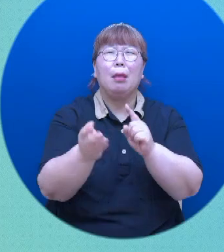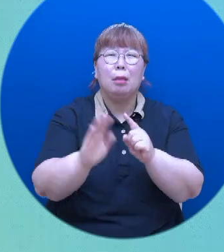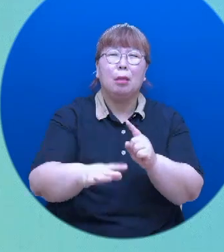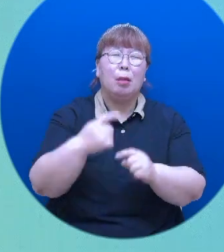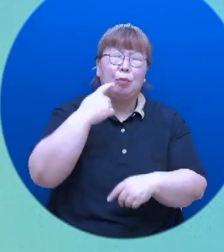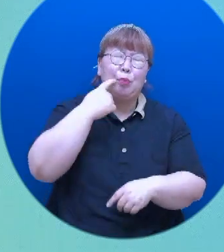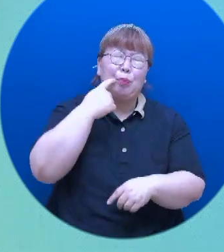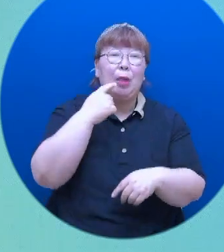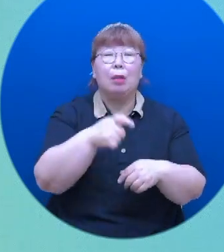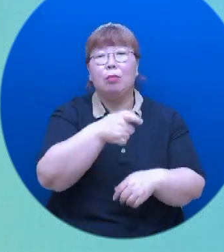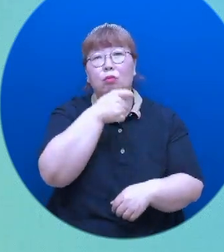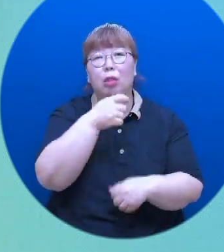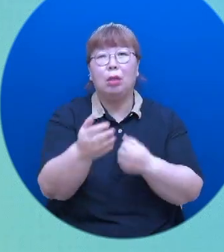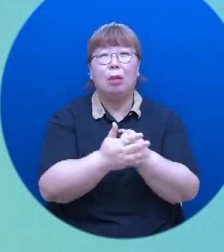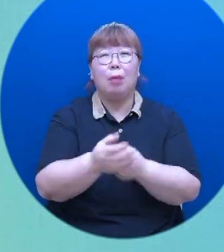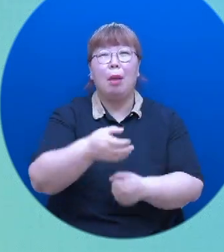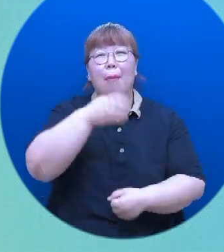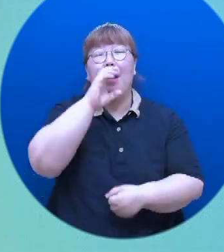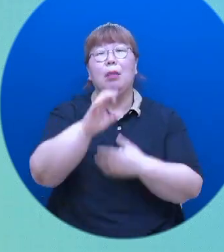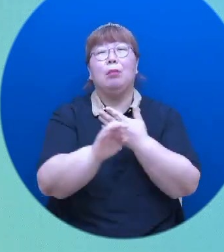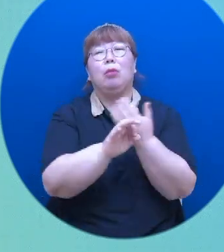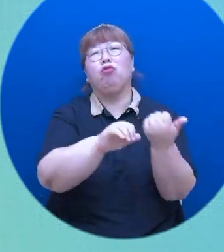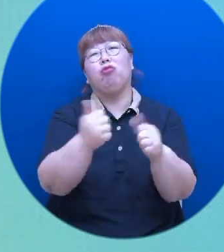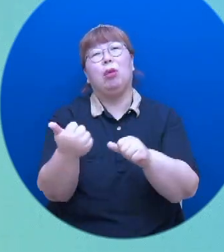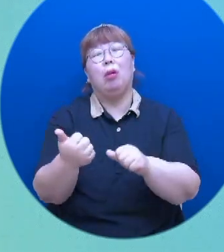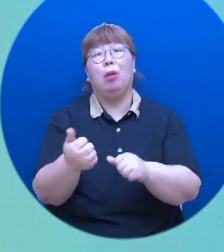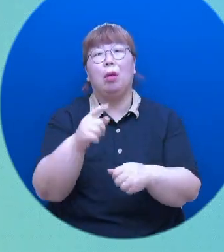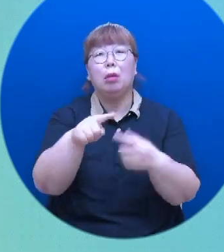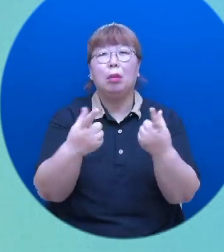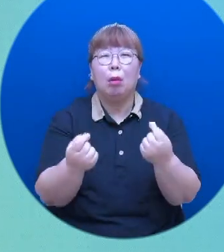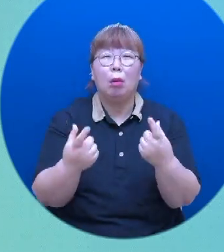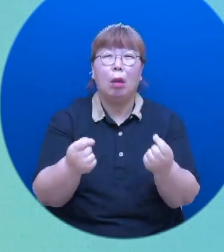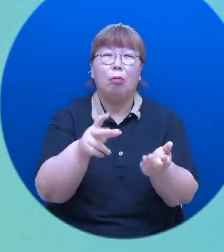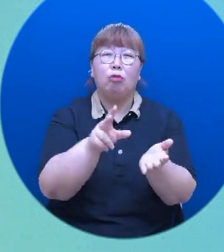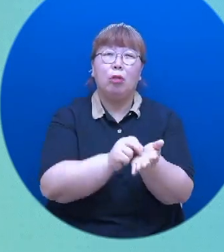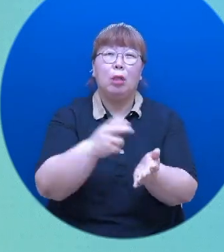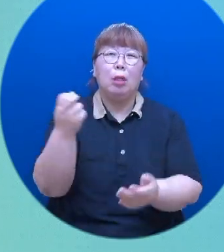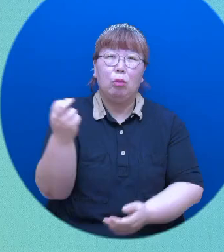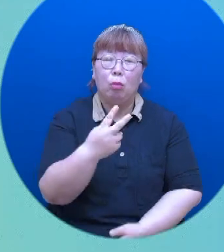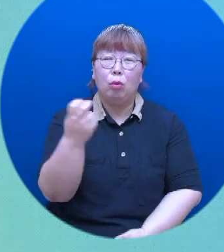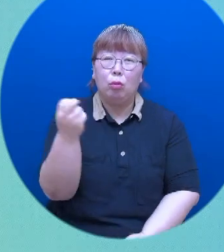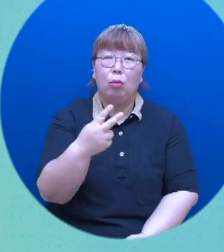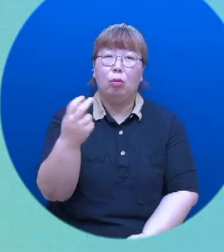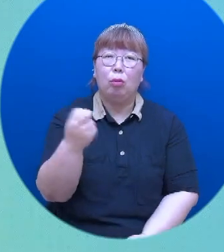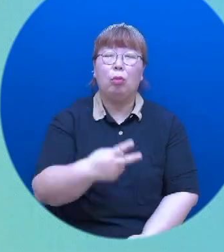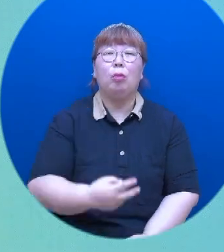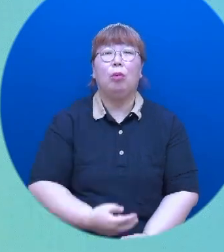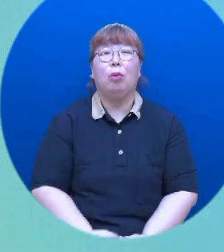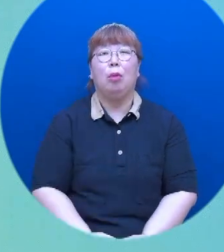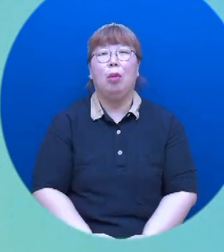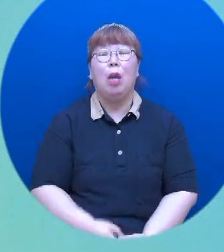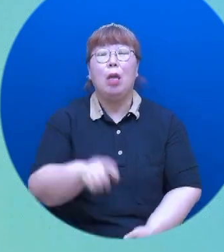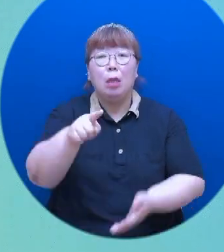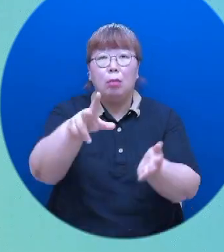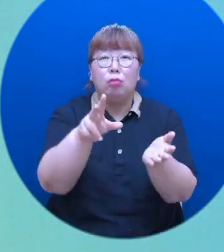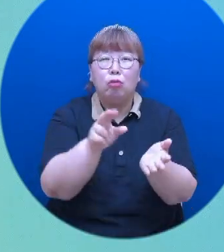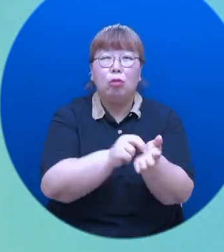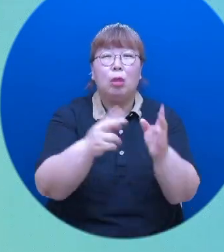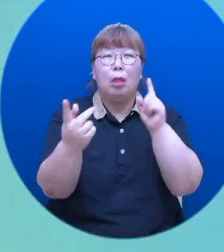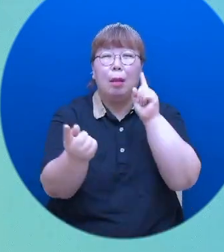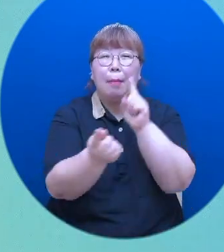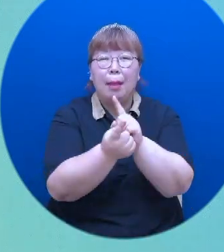죽죠. 바로 이런 문제를 다시 내준 거죠. 그 문제를 만났던 이스라엘 백성은